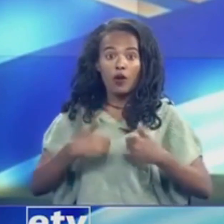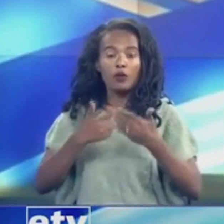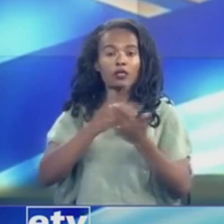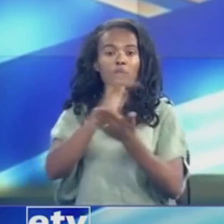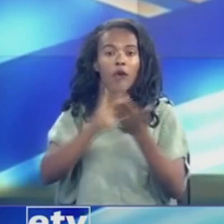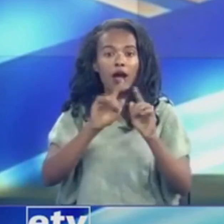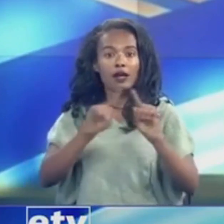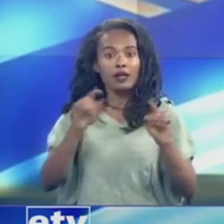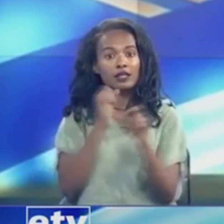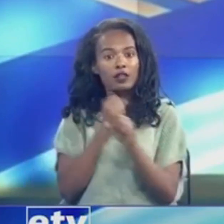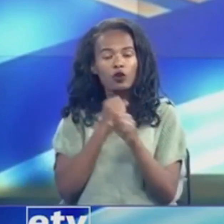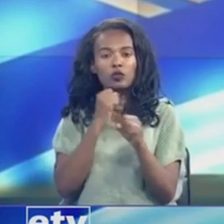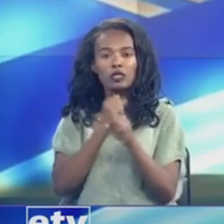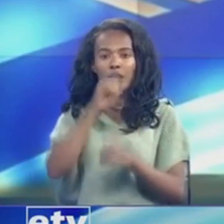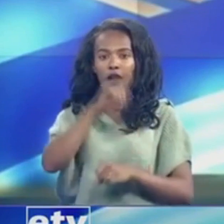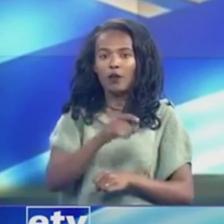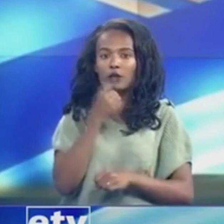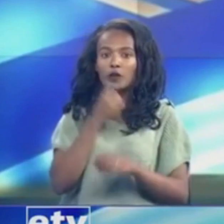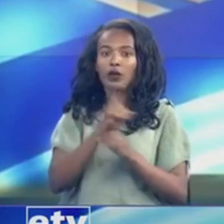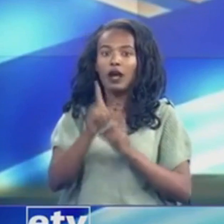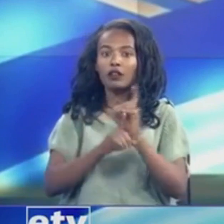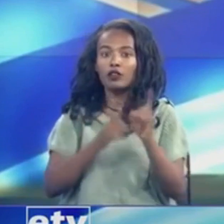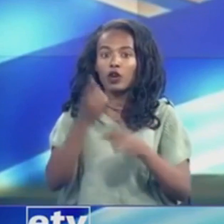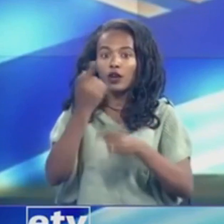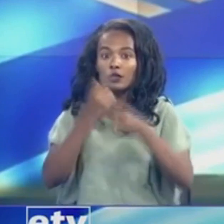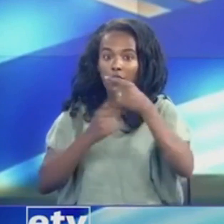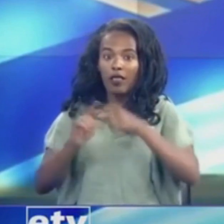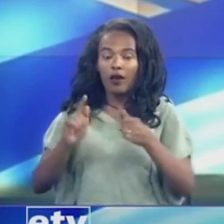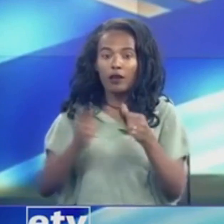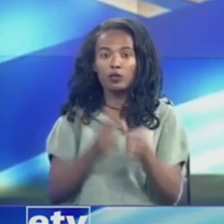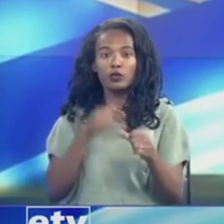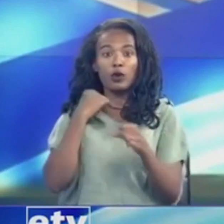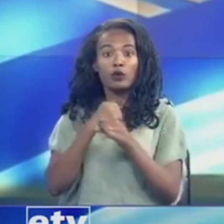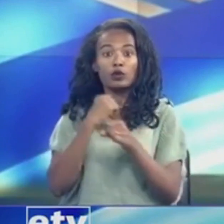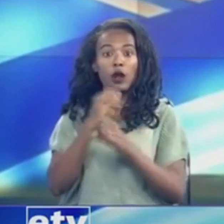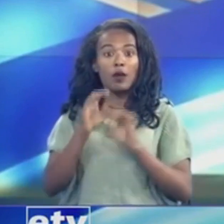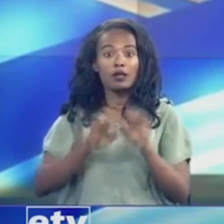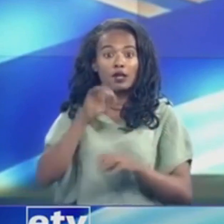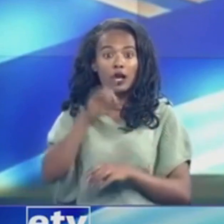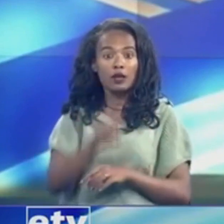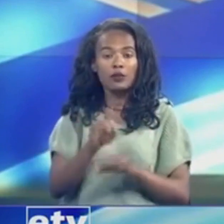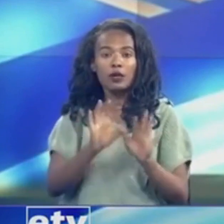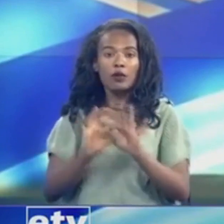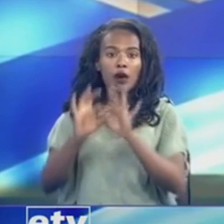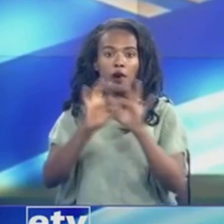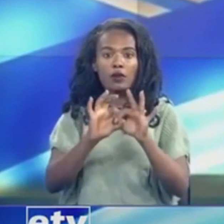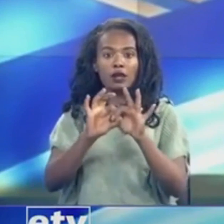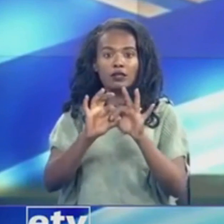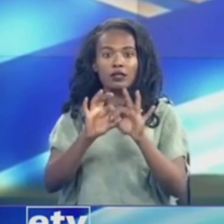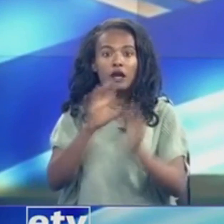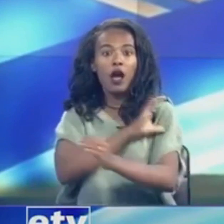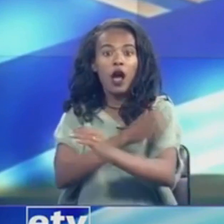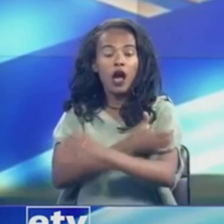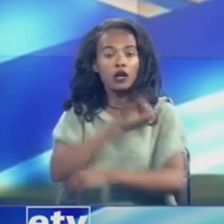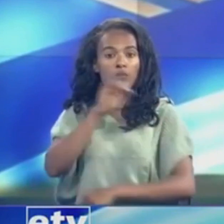ግን ያው ስራዎች መሰራት አለባቸው የሚል አቅጣጫ ሲመጣ የመጀመሪያው ስራ ማድረግ ያለብን ማህበራትን አቅም